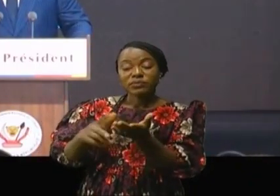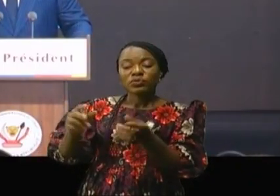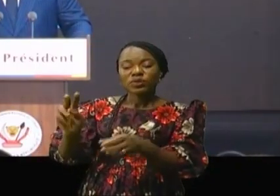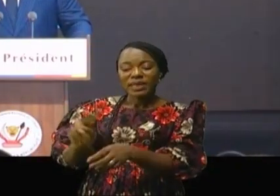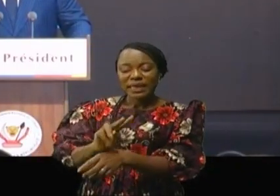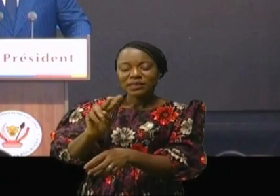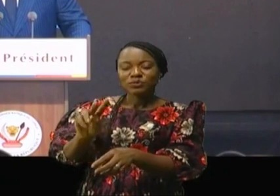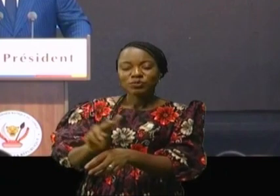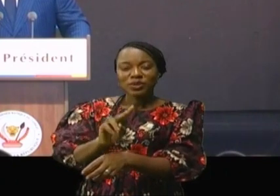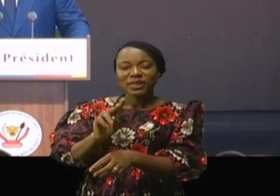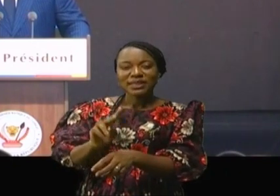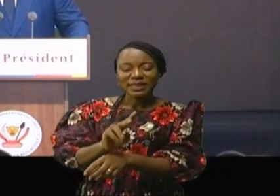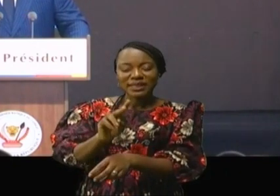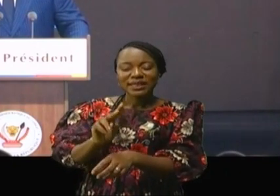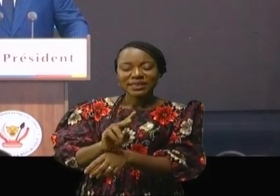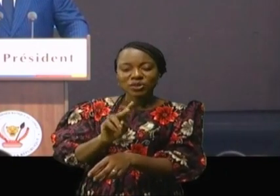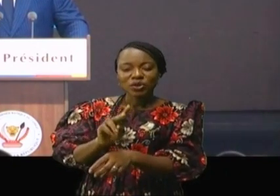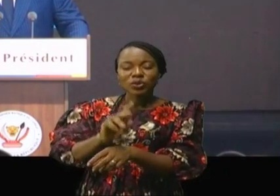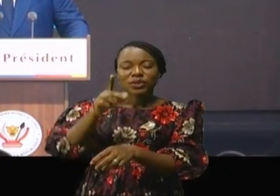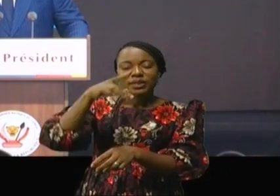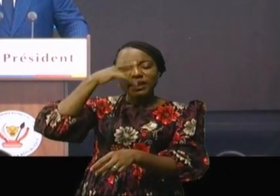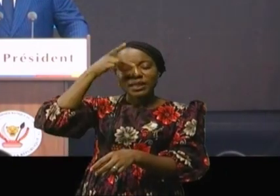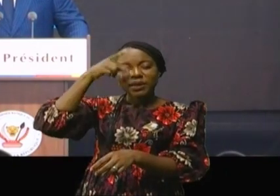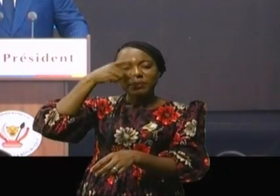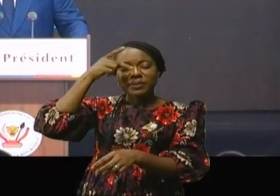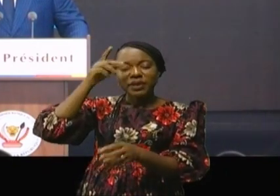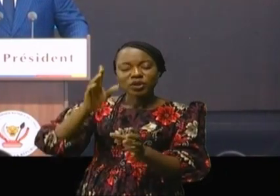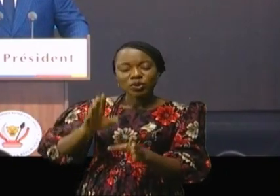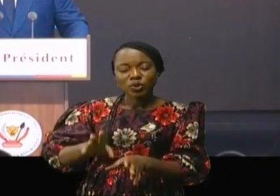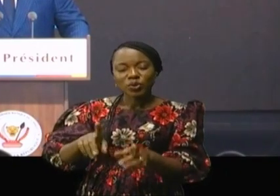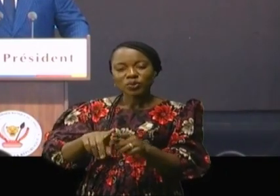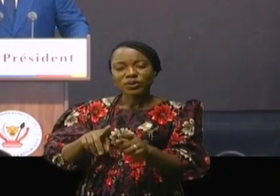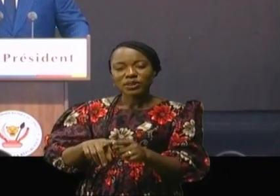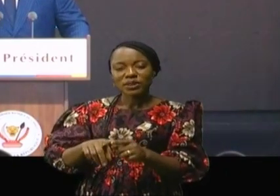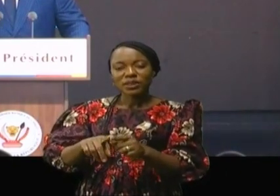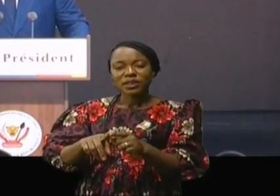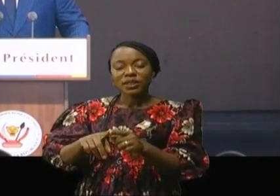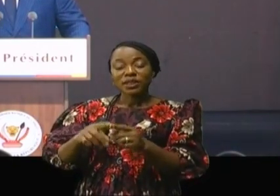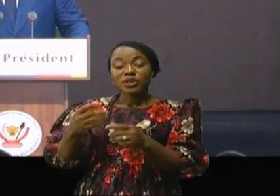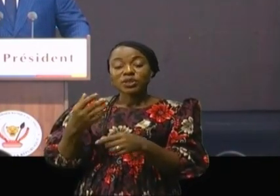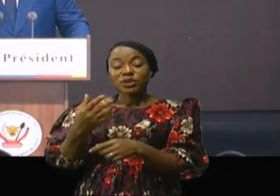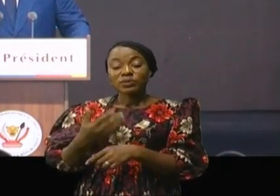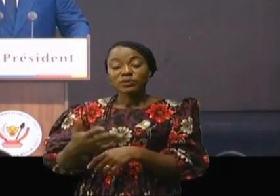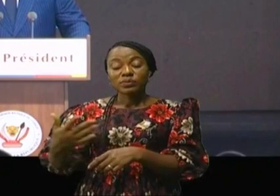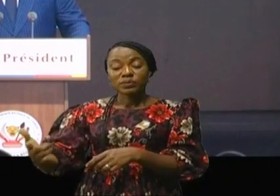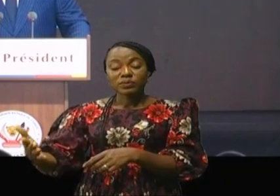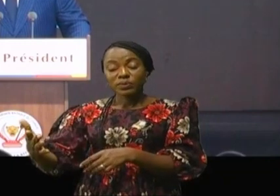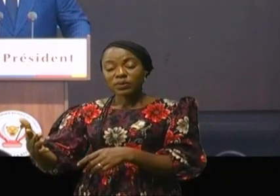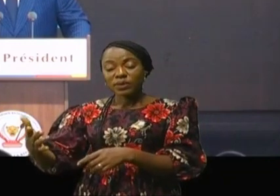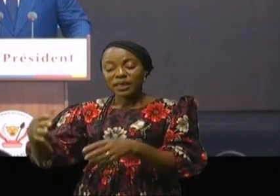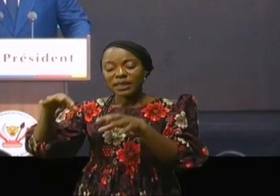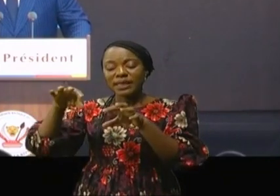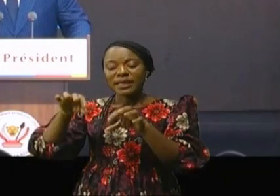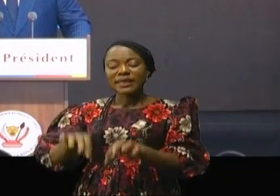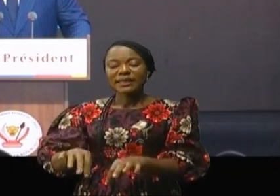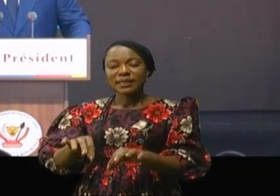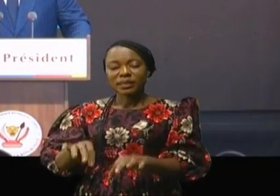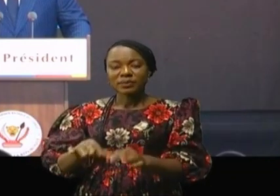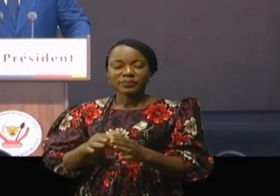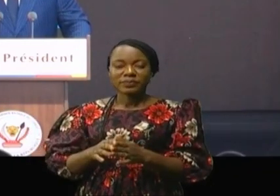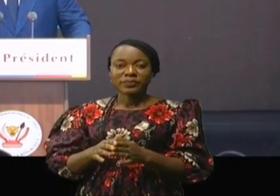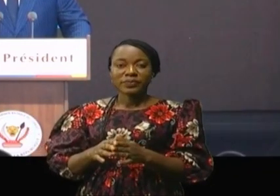l'exploration, l'exploitation de nos ressources pétrolières et gazières. Le